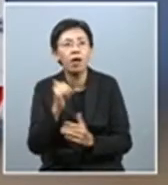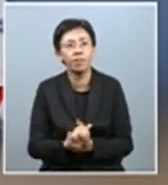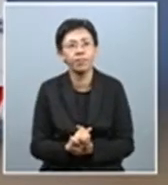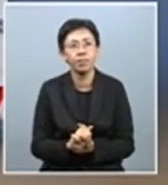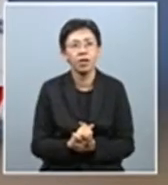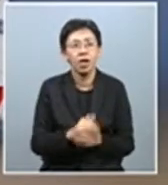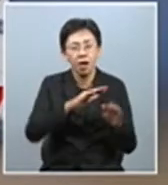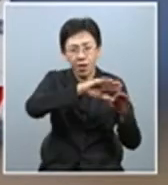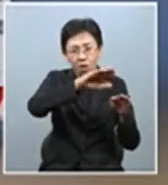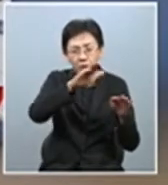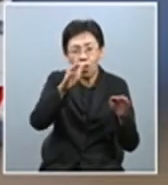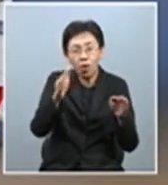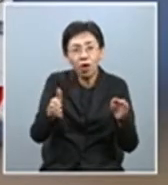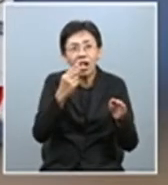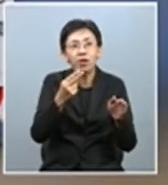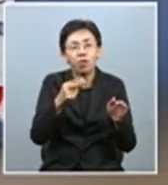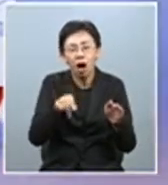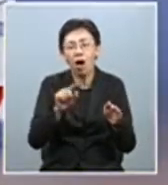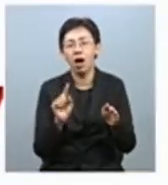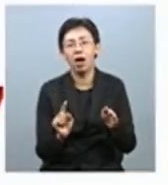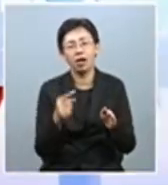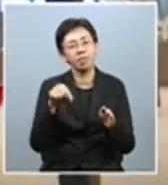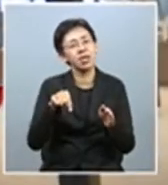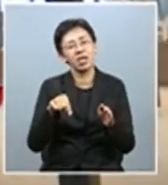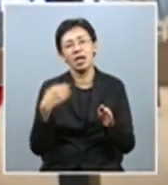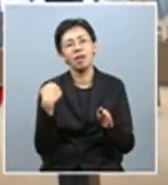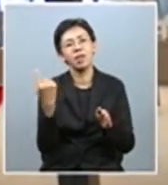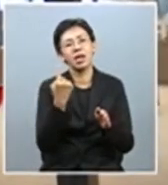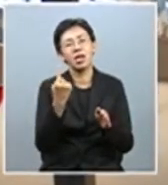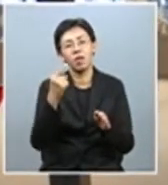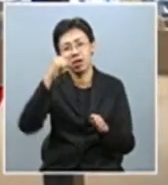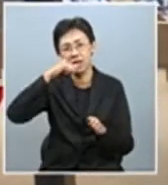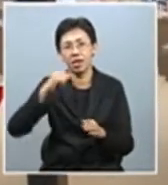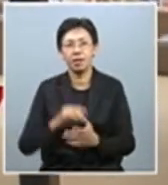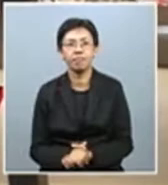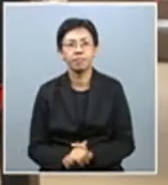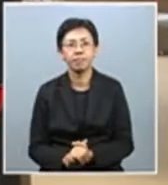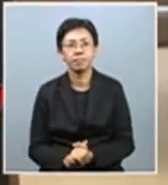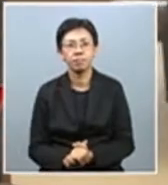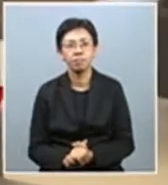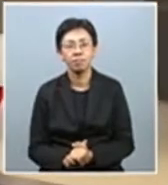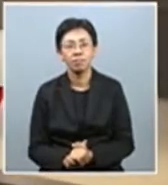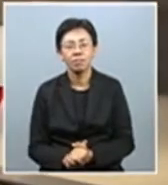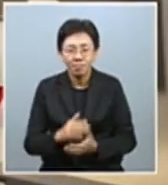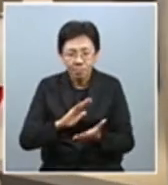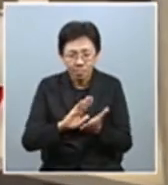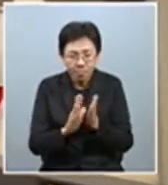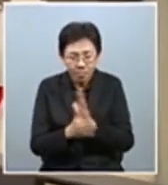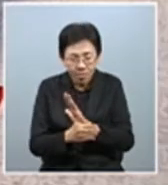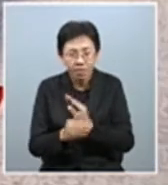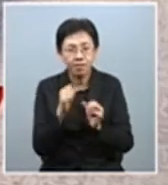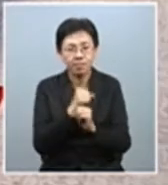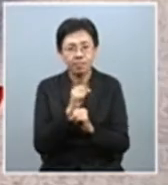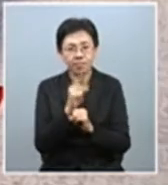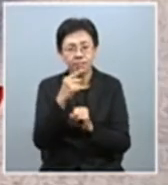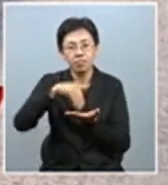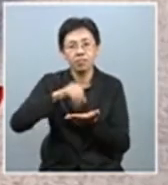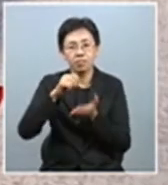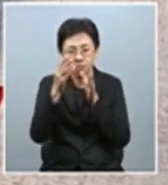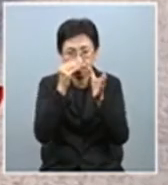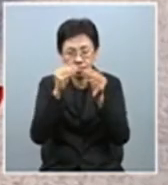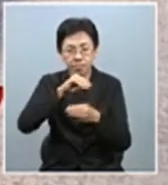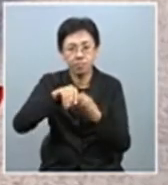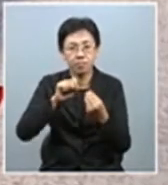ค้งซึ่งเหลือเพียงแห่งเดียวในประเทศไทยครับมาถึงวันนี้มีการพลิกโฉมปรับปรุงพื้นที่ใหม่เป็นศูนย์การเรียนรู้ด้านเศรษฐกิจ